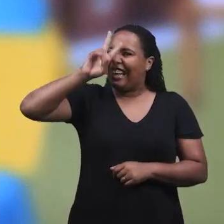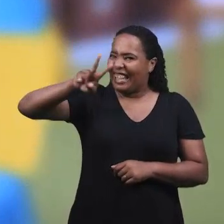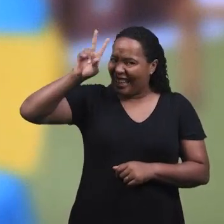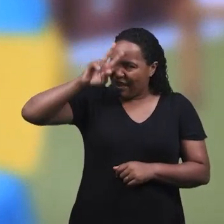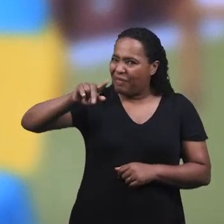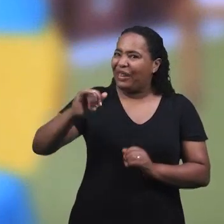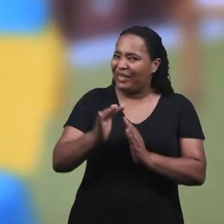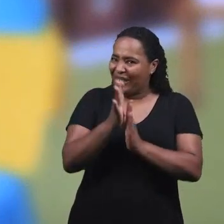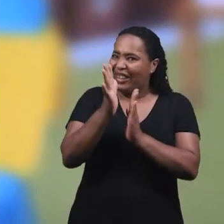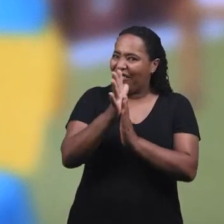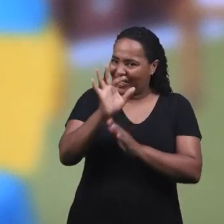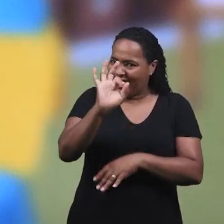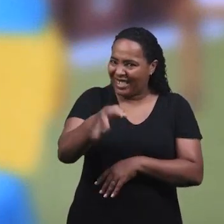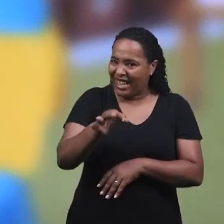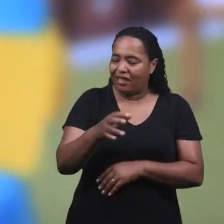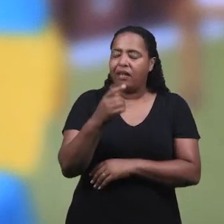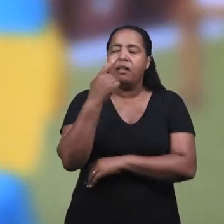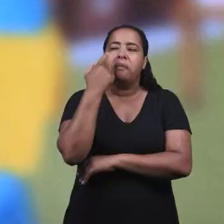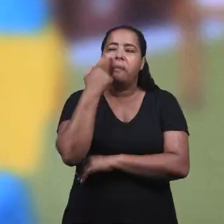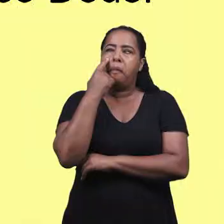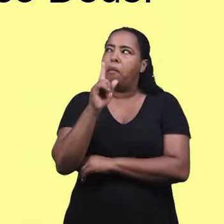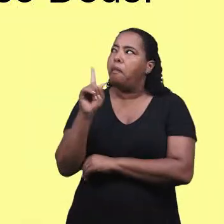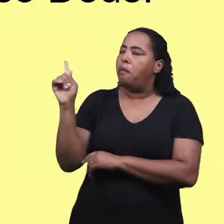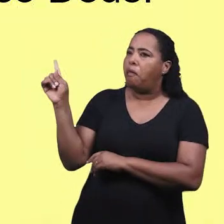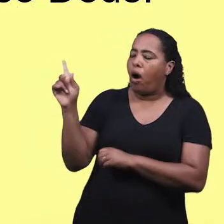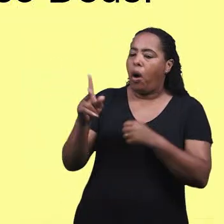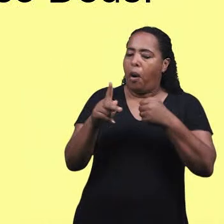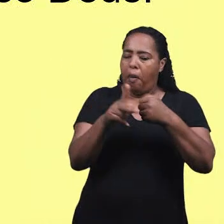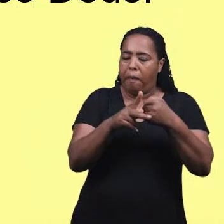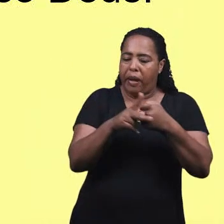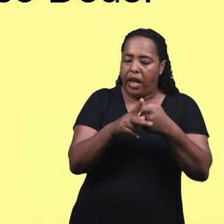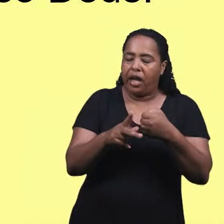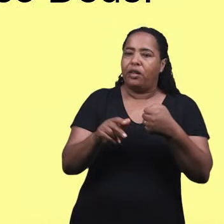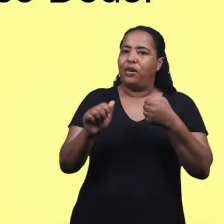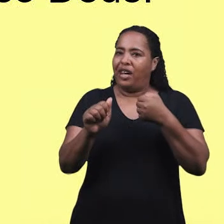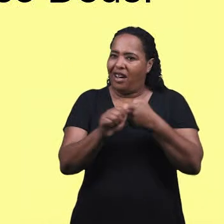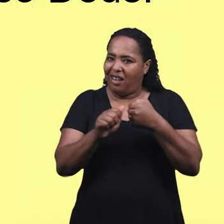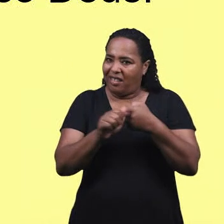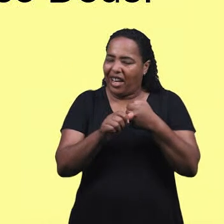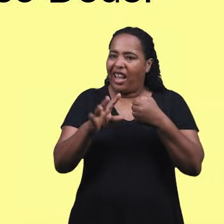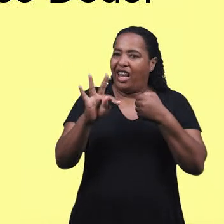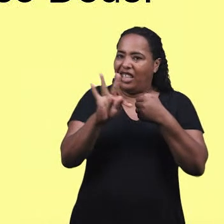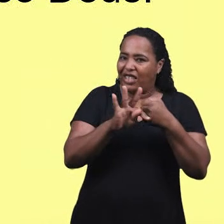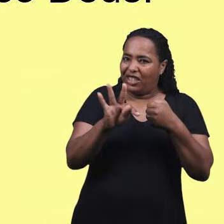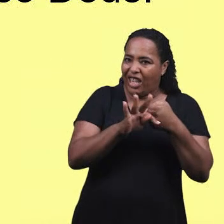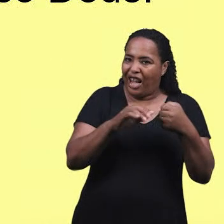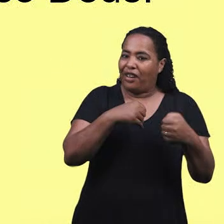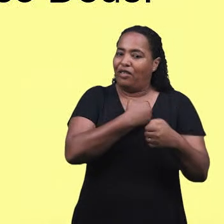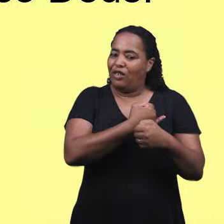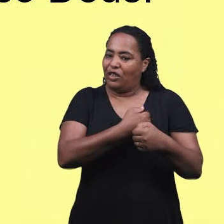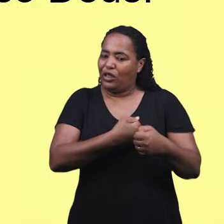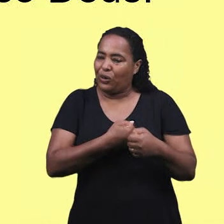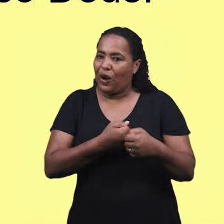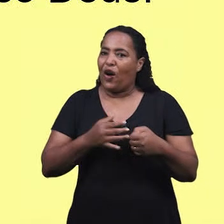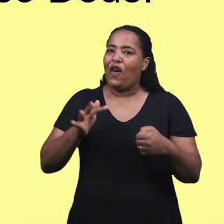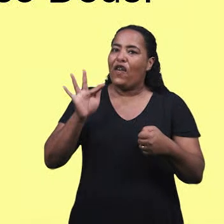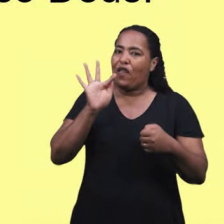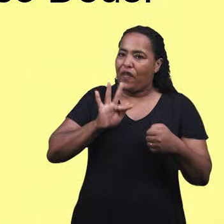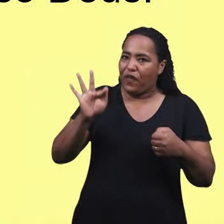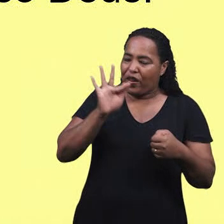se rappellent déjà d'un chant, n'est-ce pas? Nous allons voir Pierre, André, Jacques, Jean,